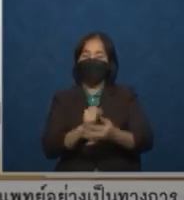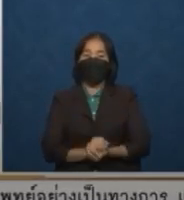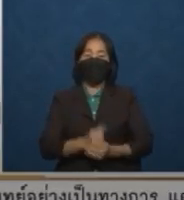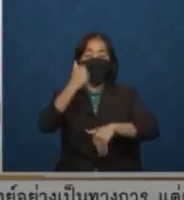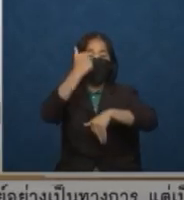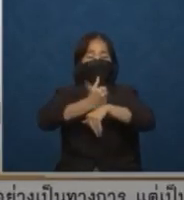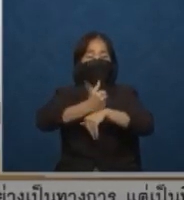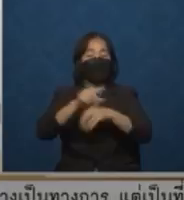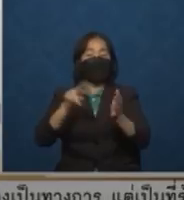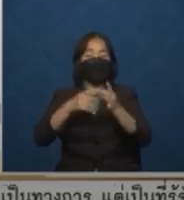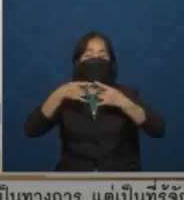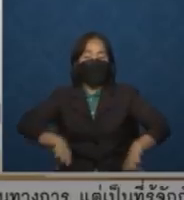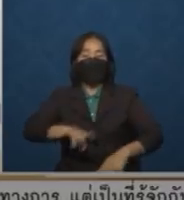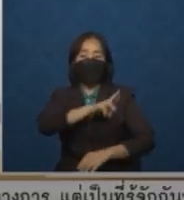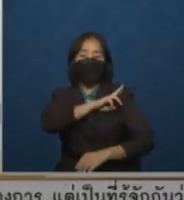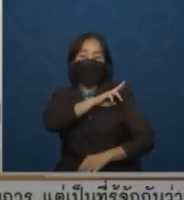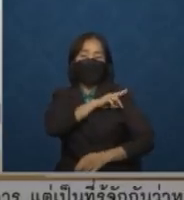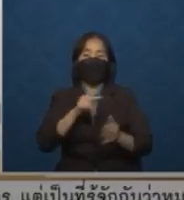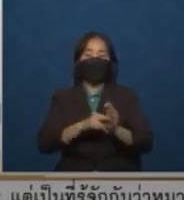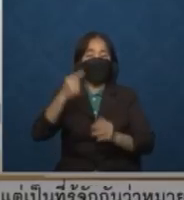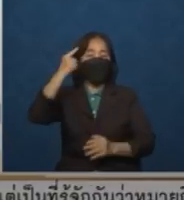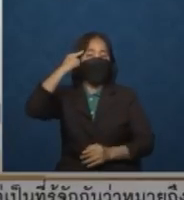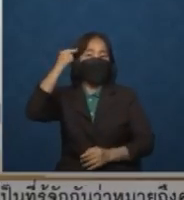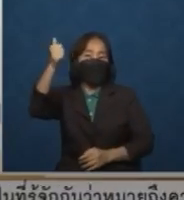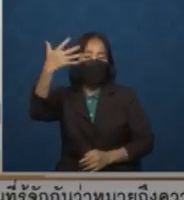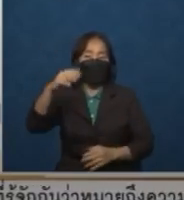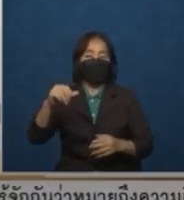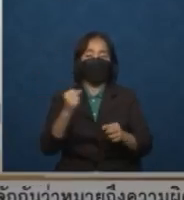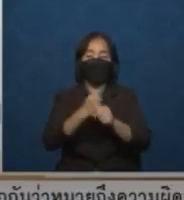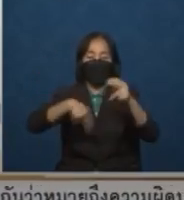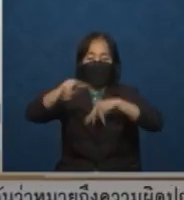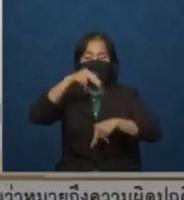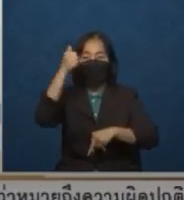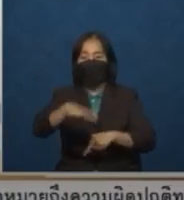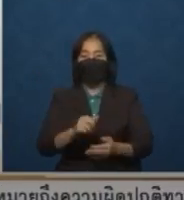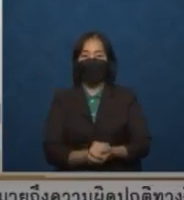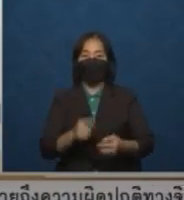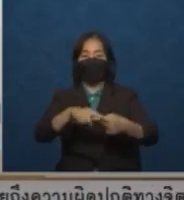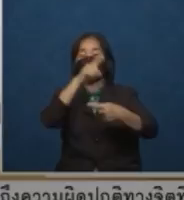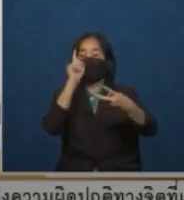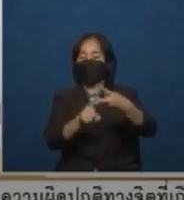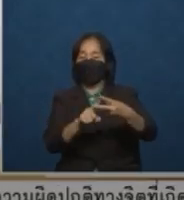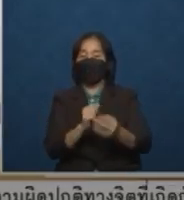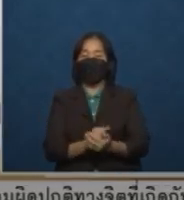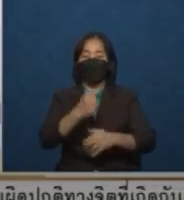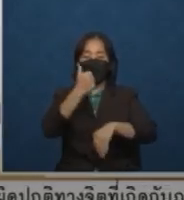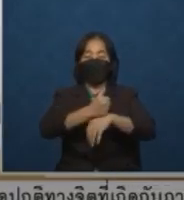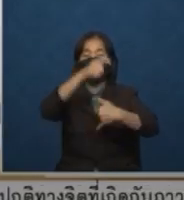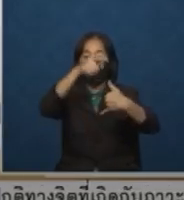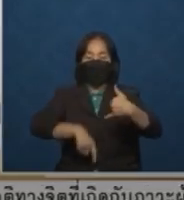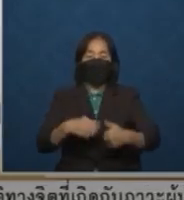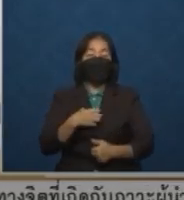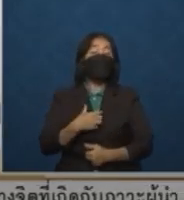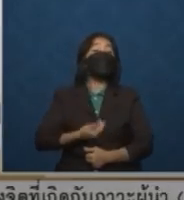ตรีประมาทเลินเล่อขาดวิสัยทัศน์ไร้ภูมิปัญญาในการควบคุมโรคในทางที่2ก็คือท่านจงใจละเ